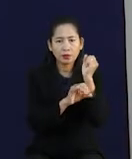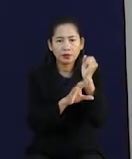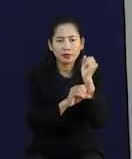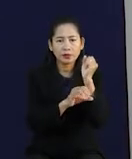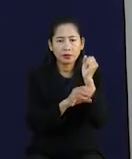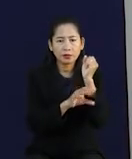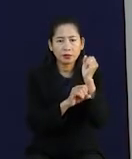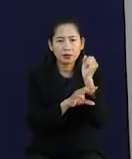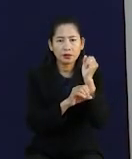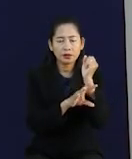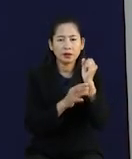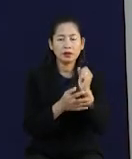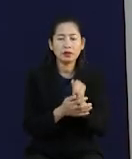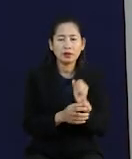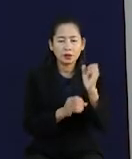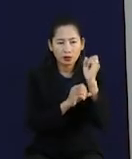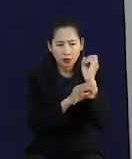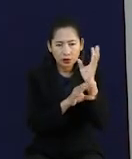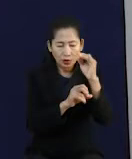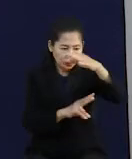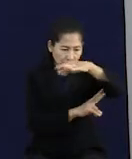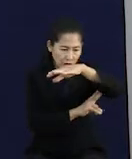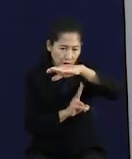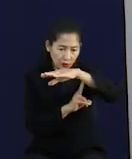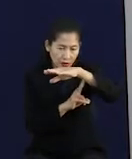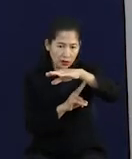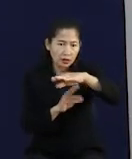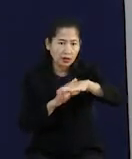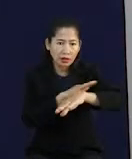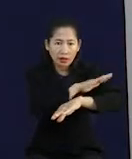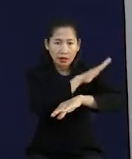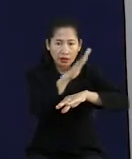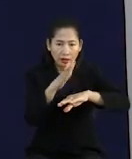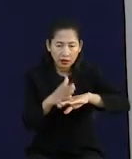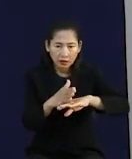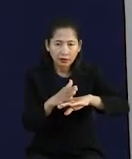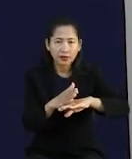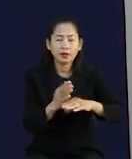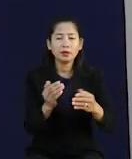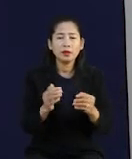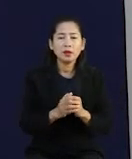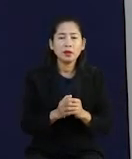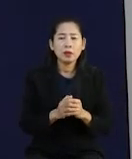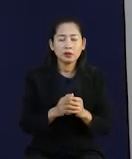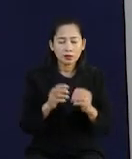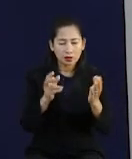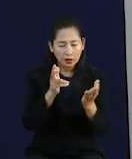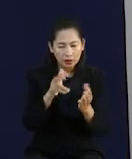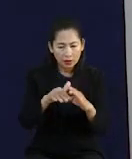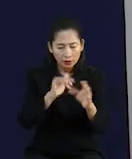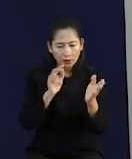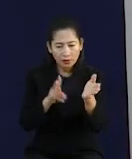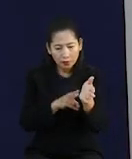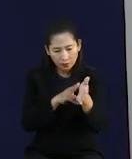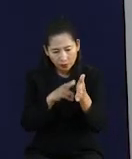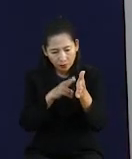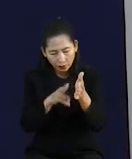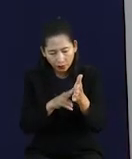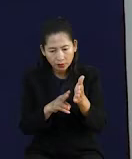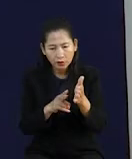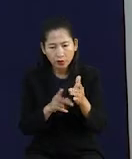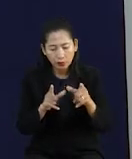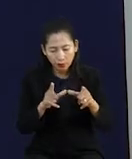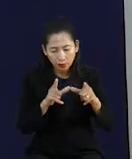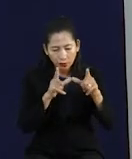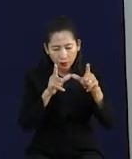á. Stop ông ba xả đờ cho mấy ta hô cặp máu. Chà mà đón tiết chanh phi sẽ thân đi rụt lớn. Đói thuốc đầm